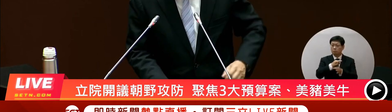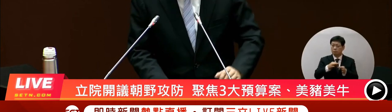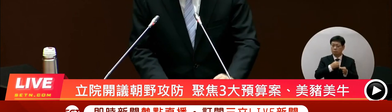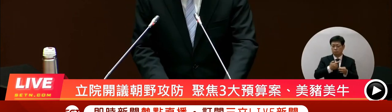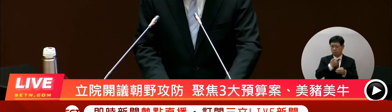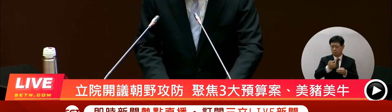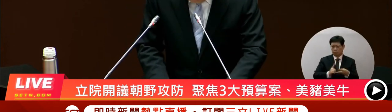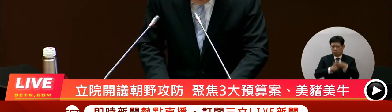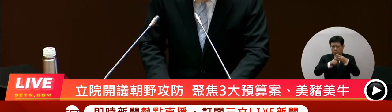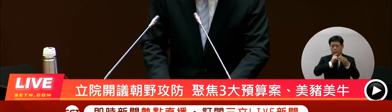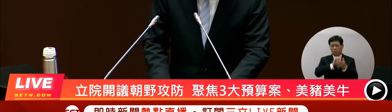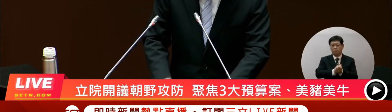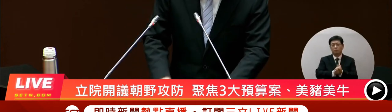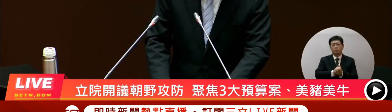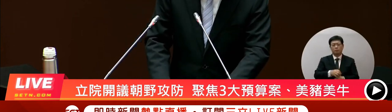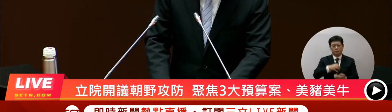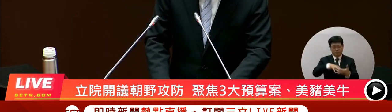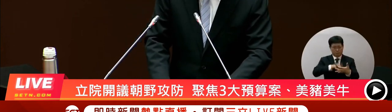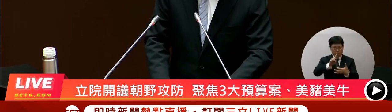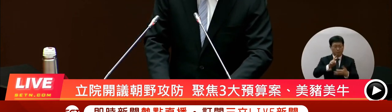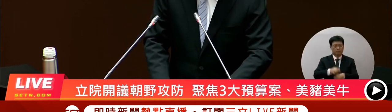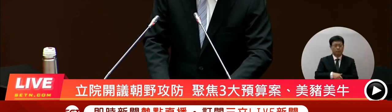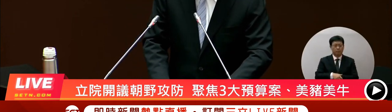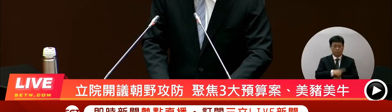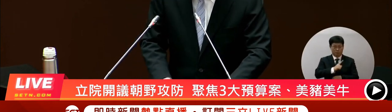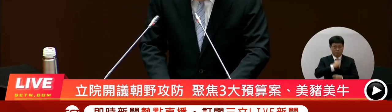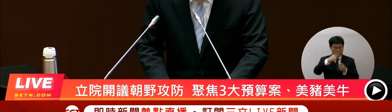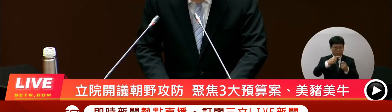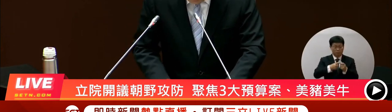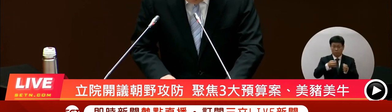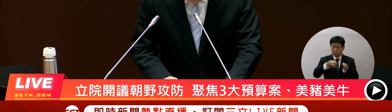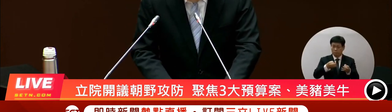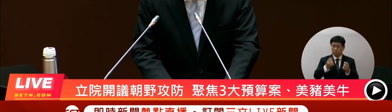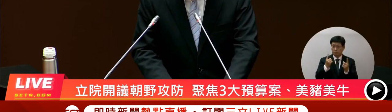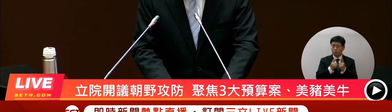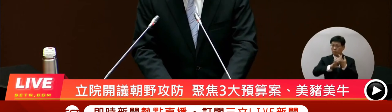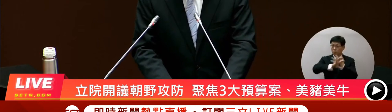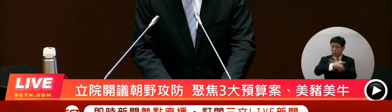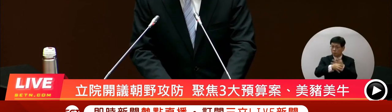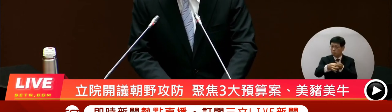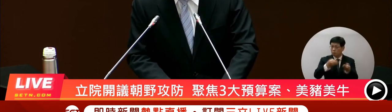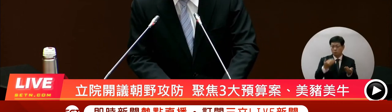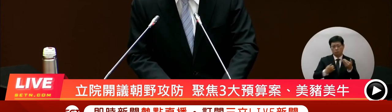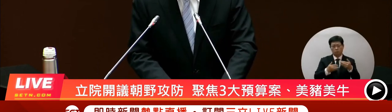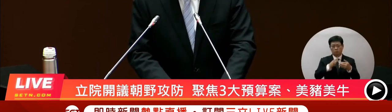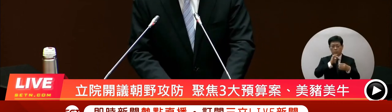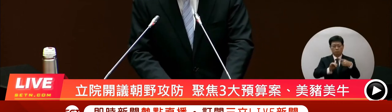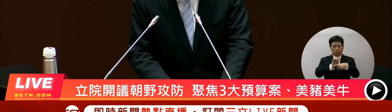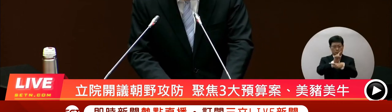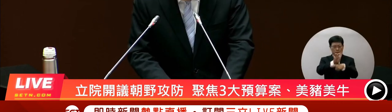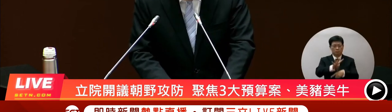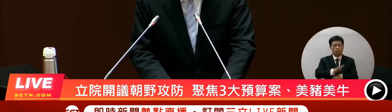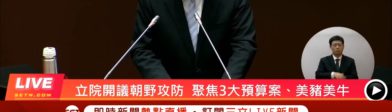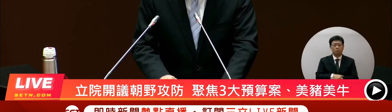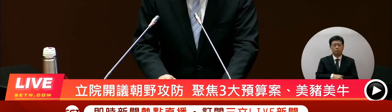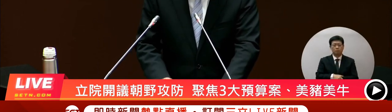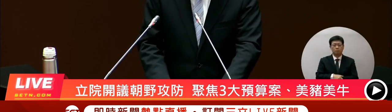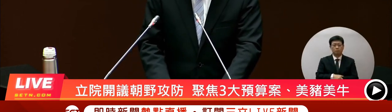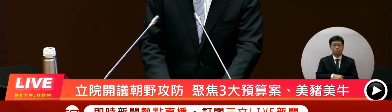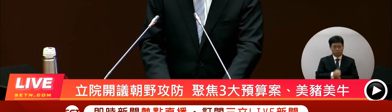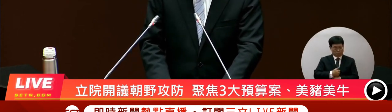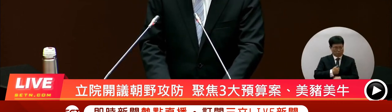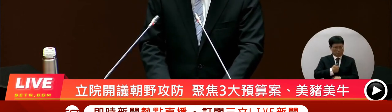最重要的伙伴之一，它的贸易额占我国对外贸易的14%，是